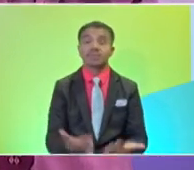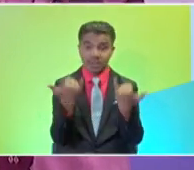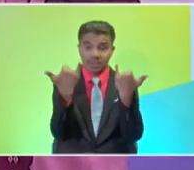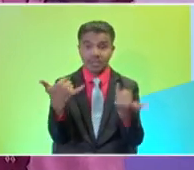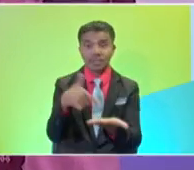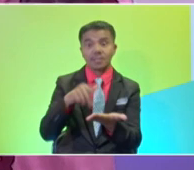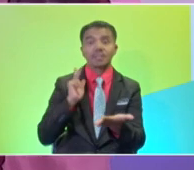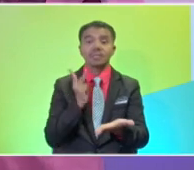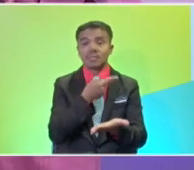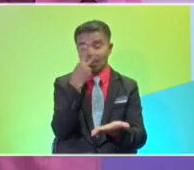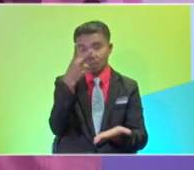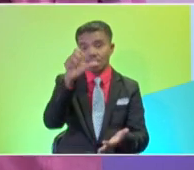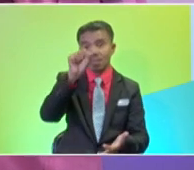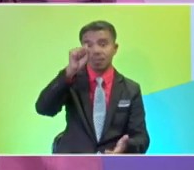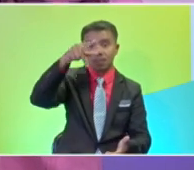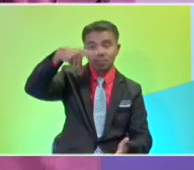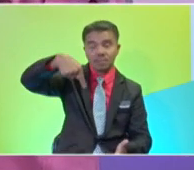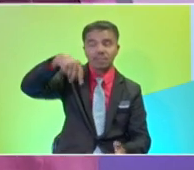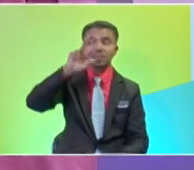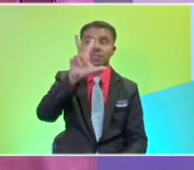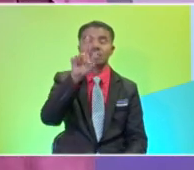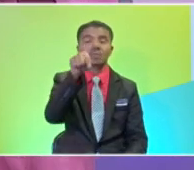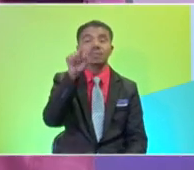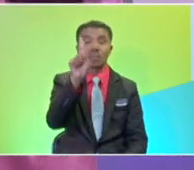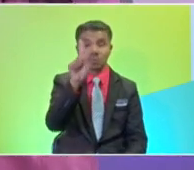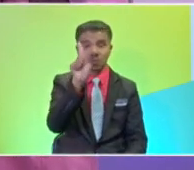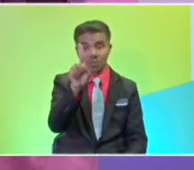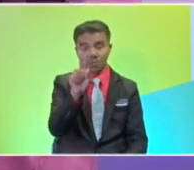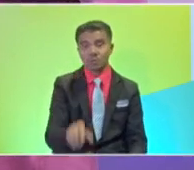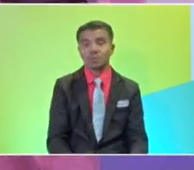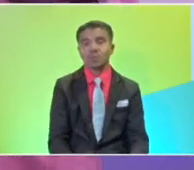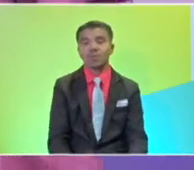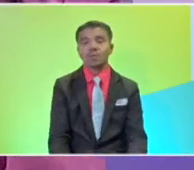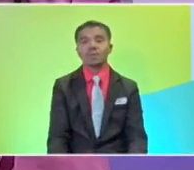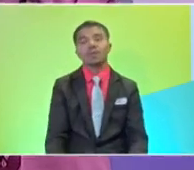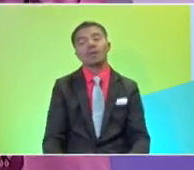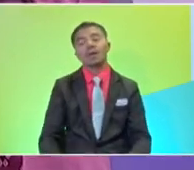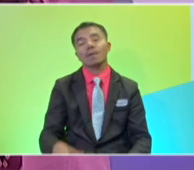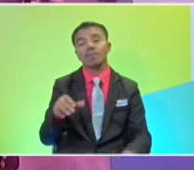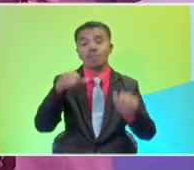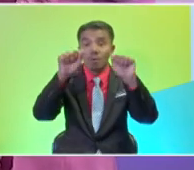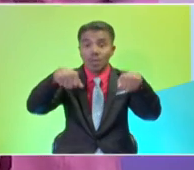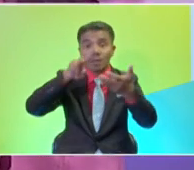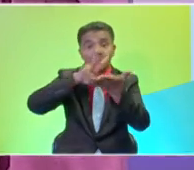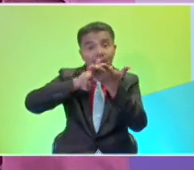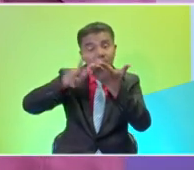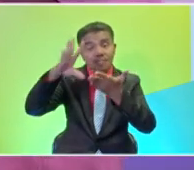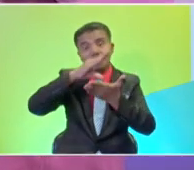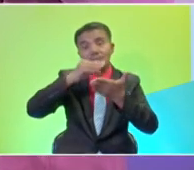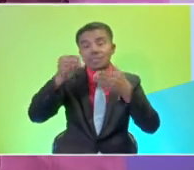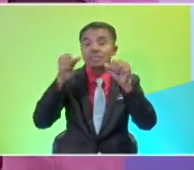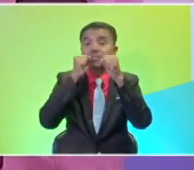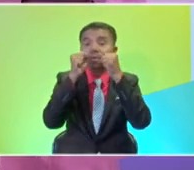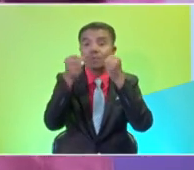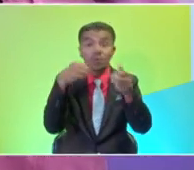mampu membaca perkataan kata nama dan kata kerja dan menyebutnya dengan sebutan yang betul menepati sifat huruf t